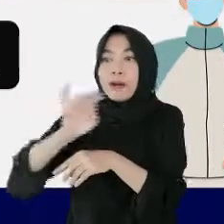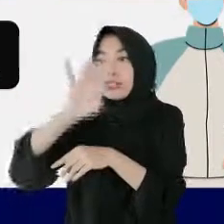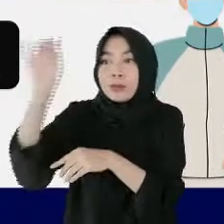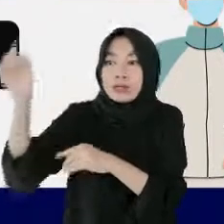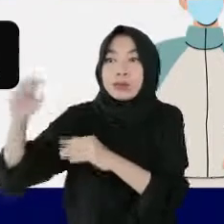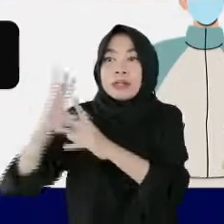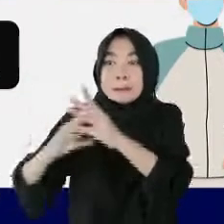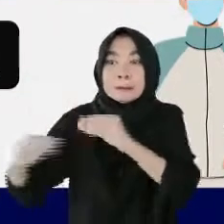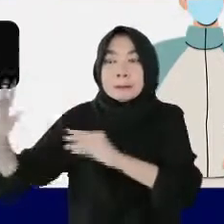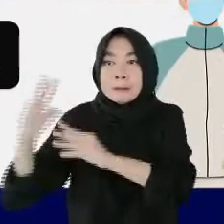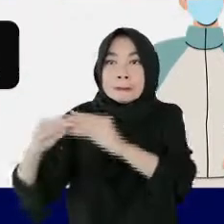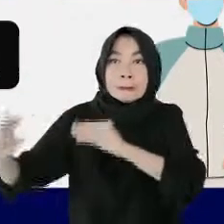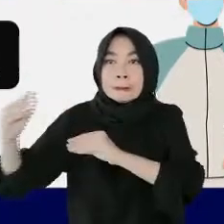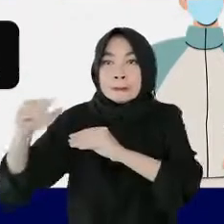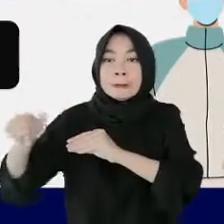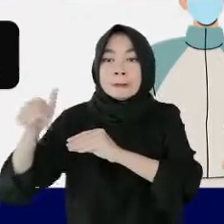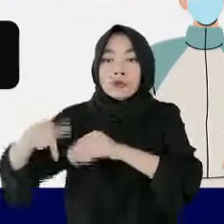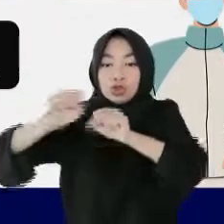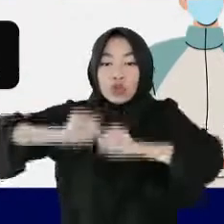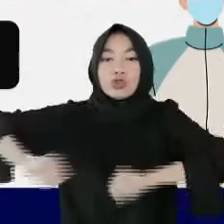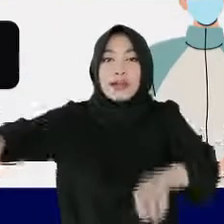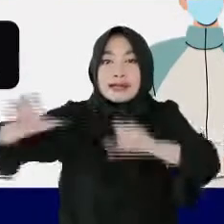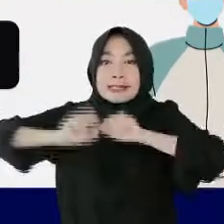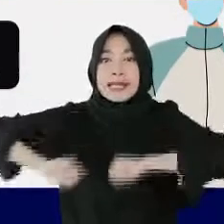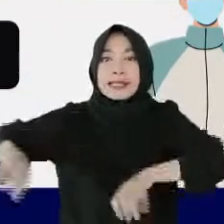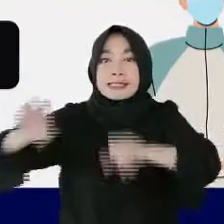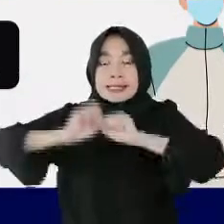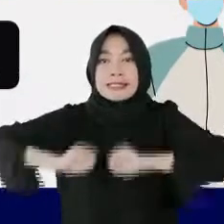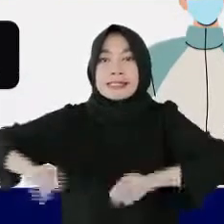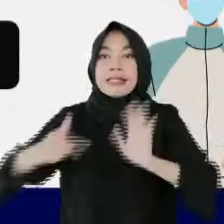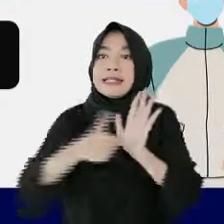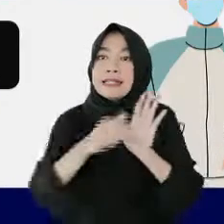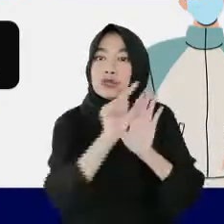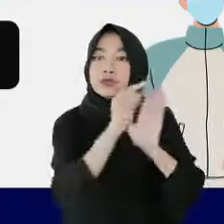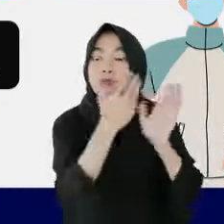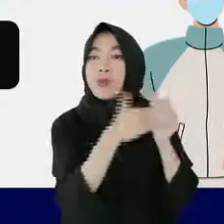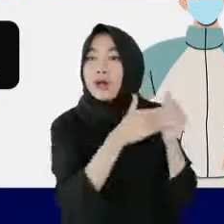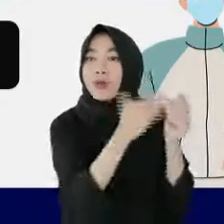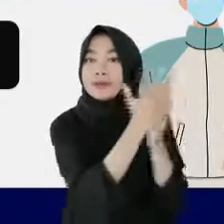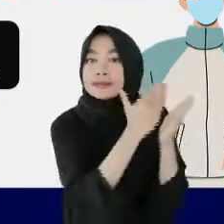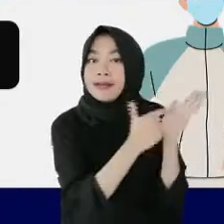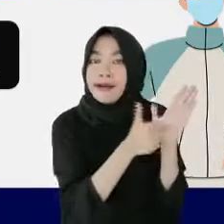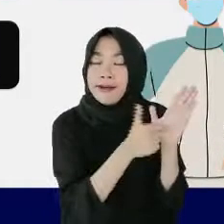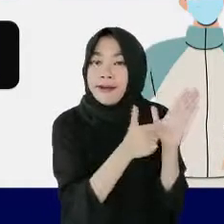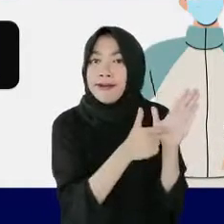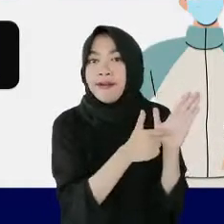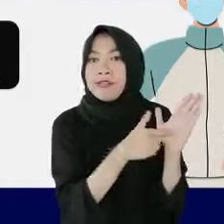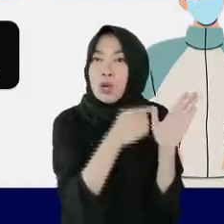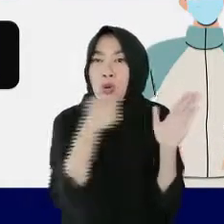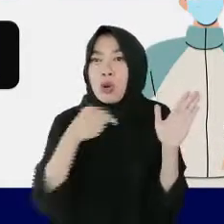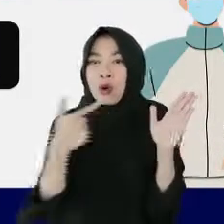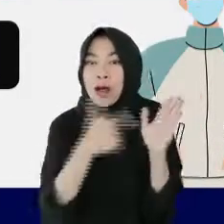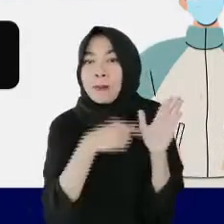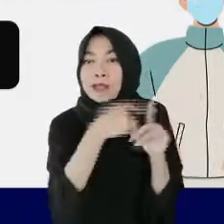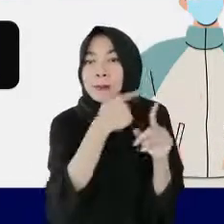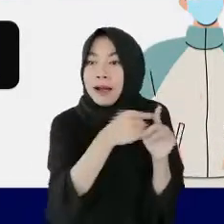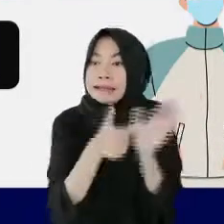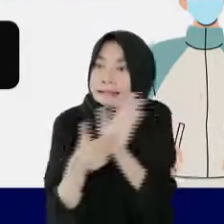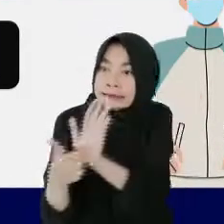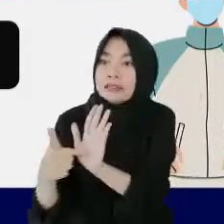lalu kemudian kita mensosialisasikan membahas tentang rekomendasi kita melengkapi apa yang sudah disusun oleh